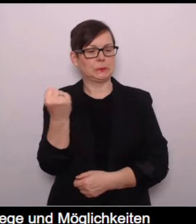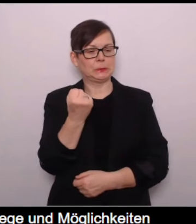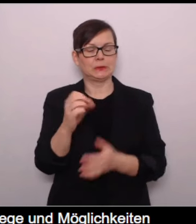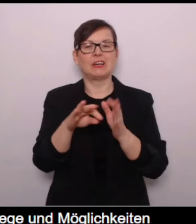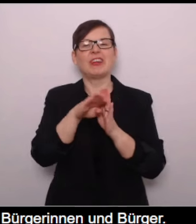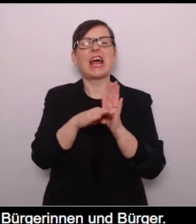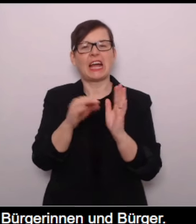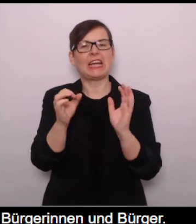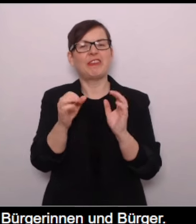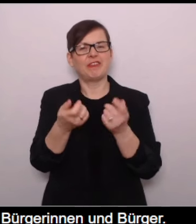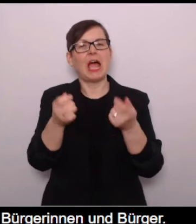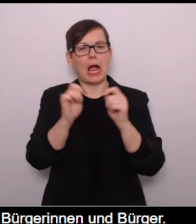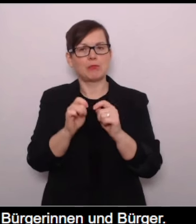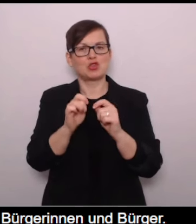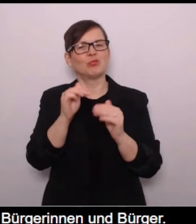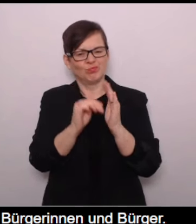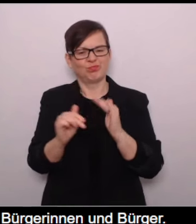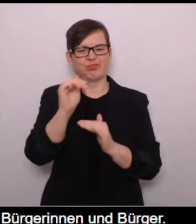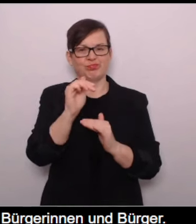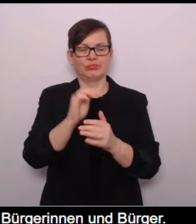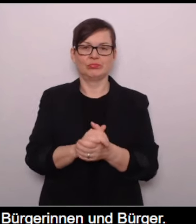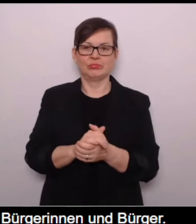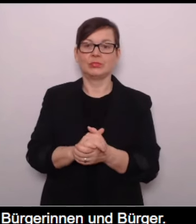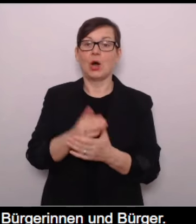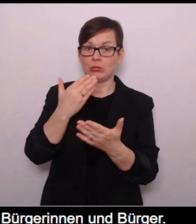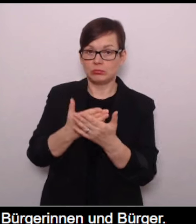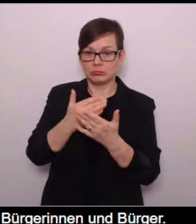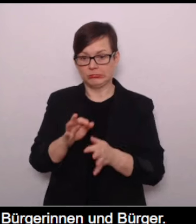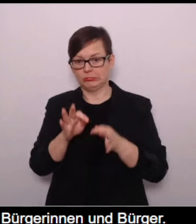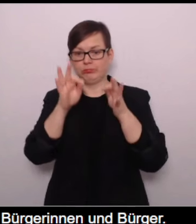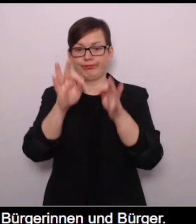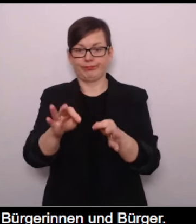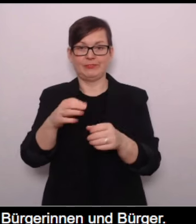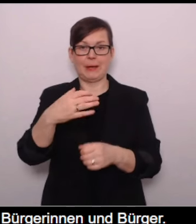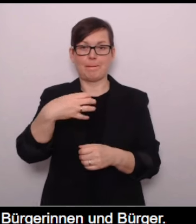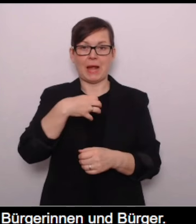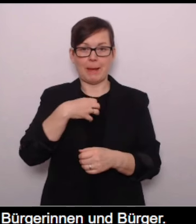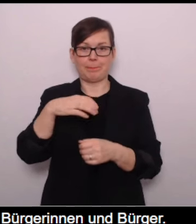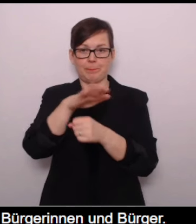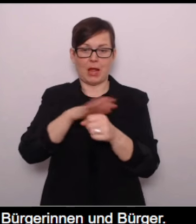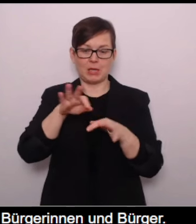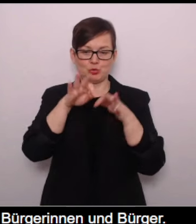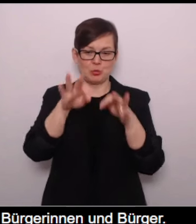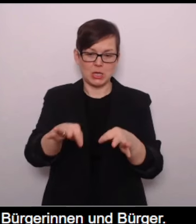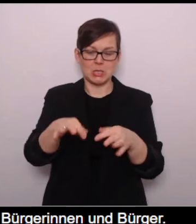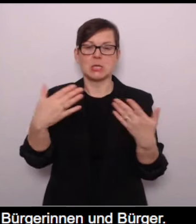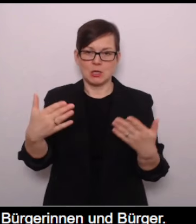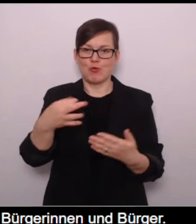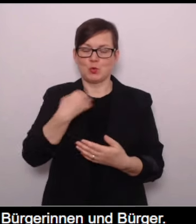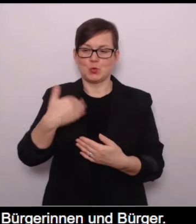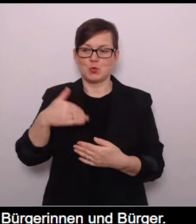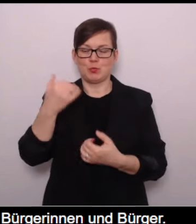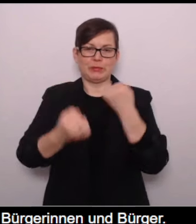Doppelhaushalt, ist natürlich ein finanzieller Kraftakt im Bereich des Tarifabschlusses und der zeitgleichen und systemgerechten